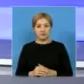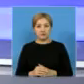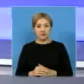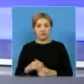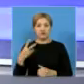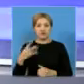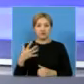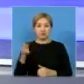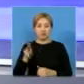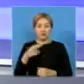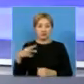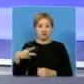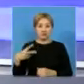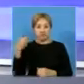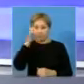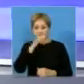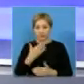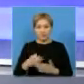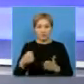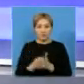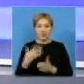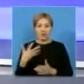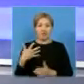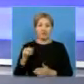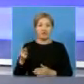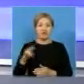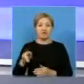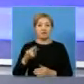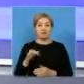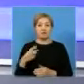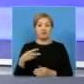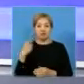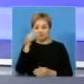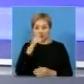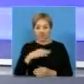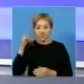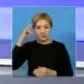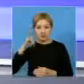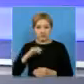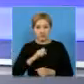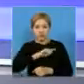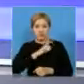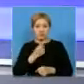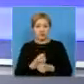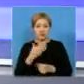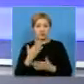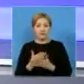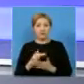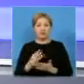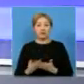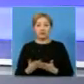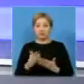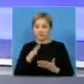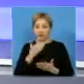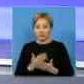С 25 декабря 2020 года по 5 января 2021 года в Казахстане усилят ограничительные меры. На это